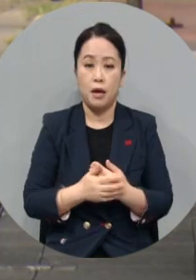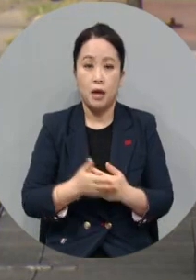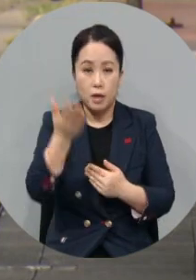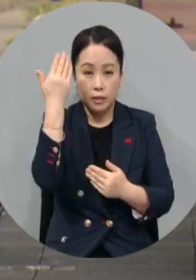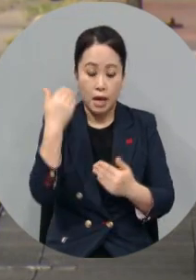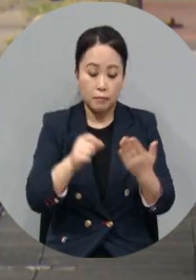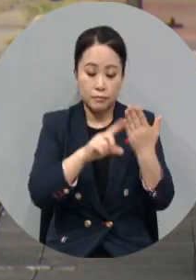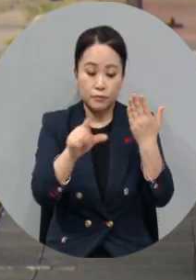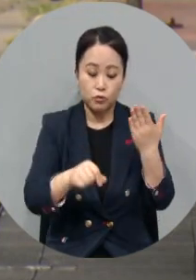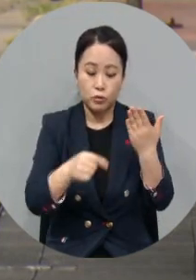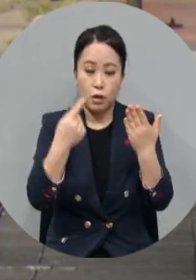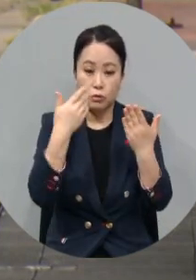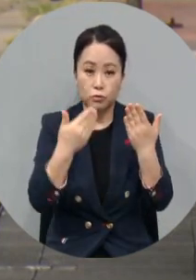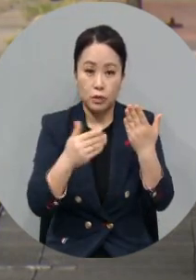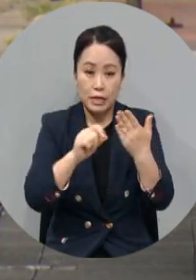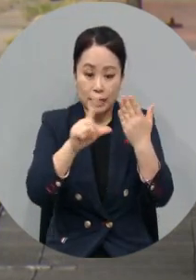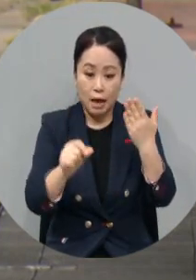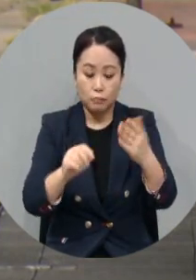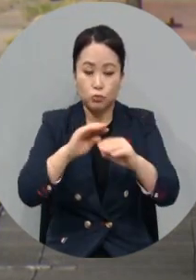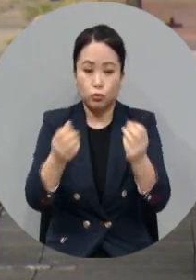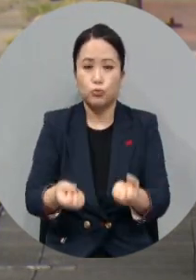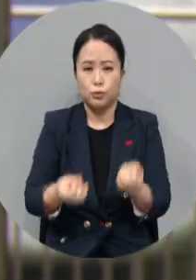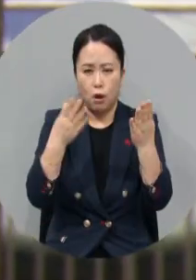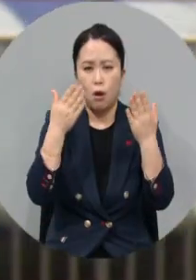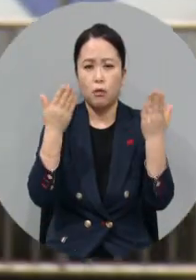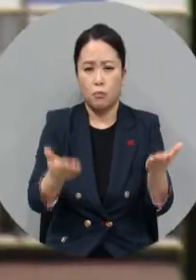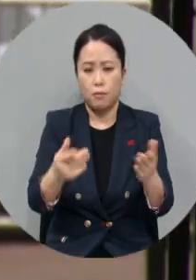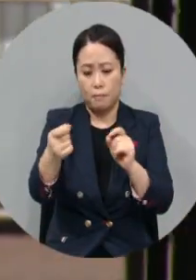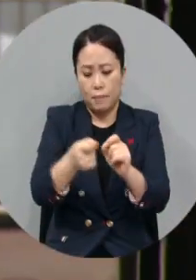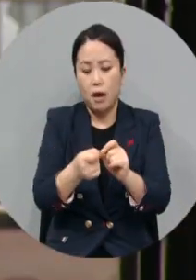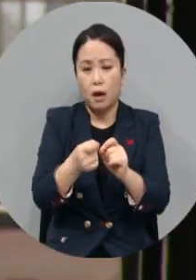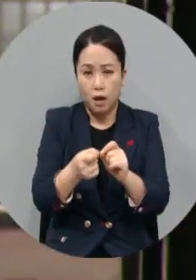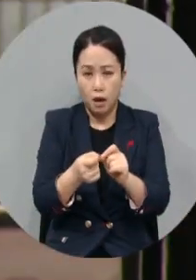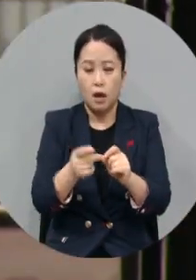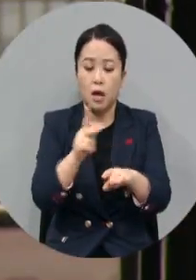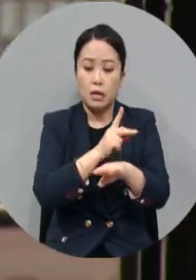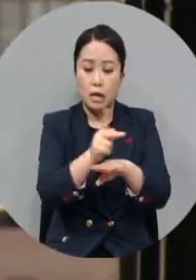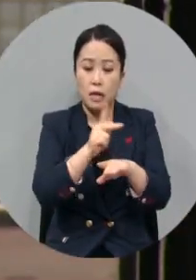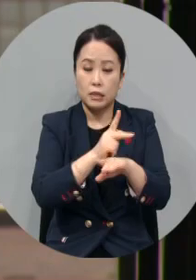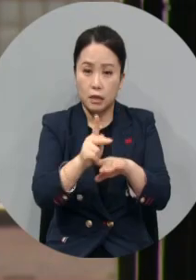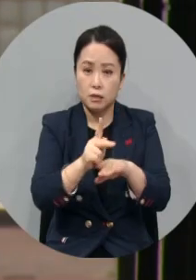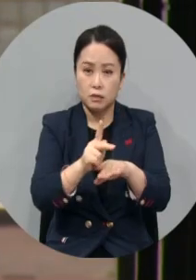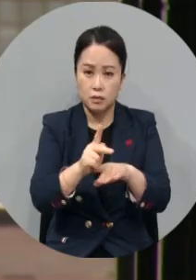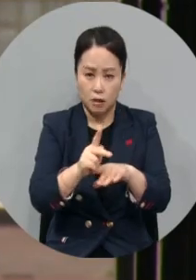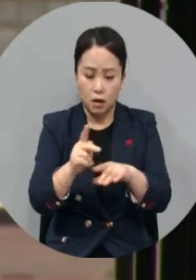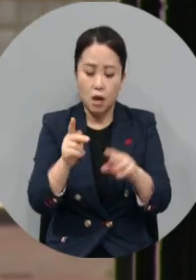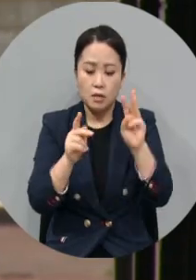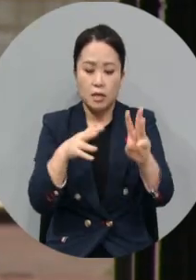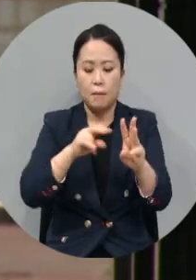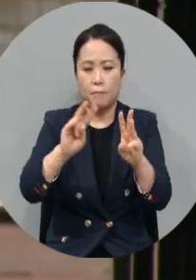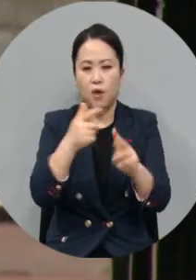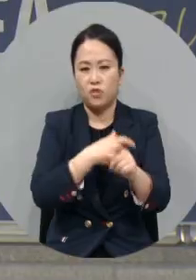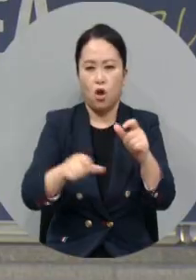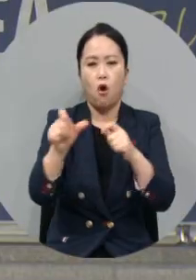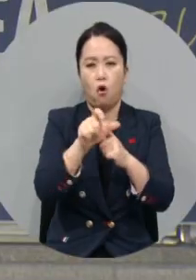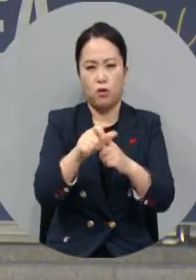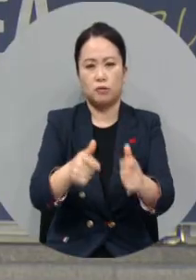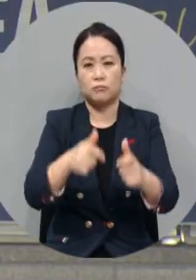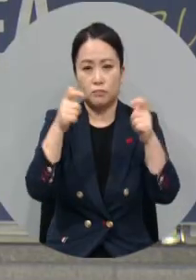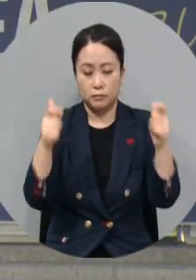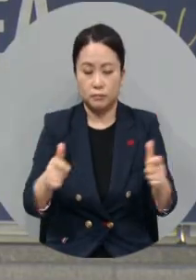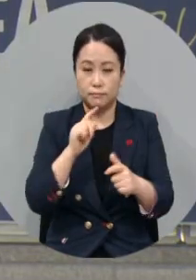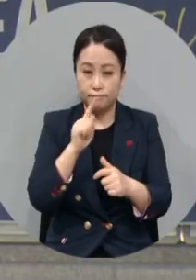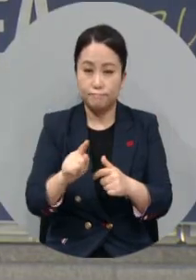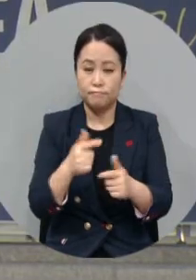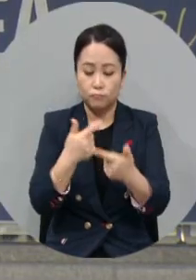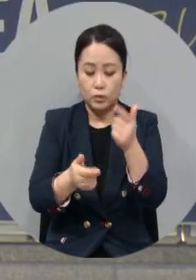추석 연휴까지 앞둔 상황. 국토부는 평일 KTX를 왕복 3편 늘리기로 했습니다.